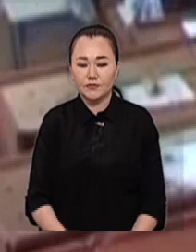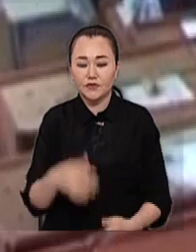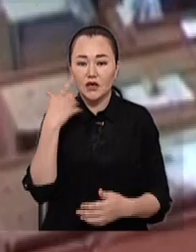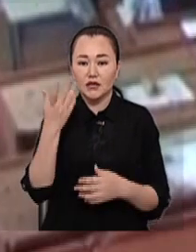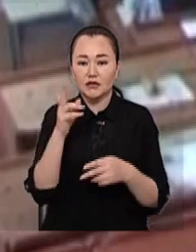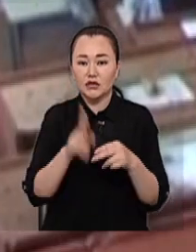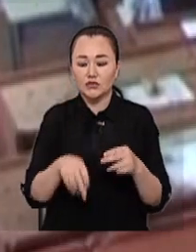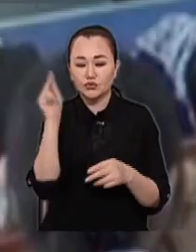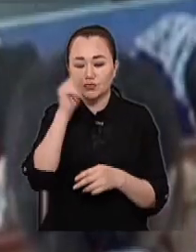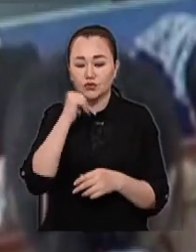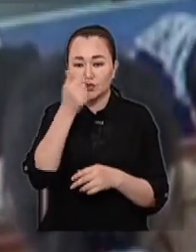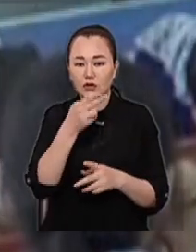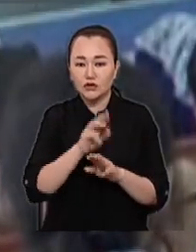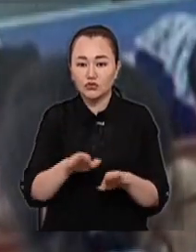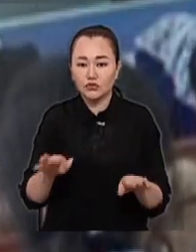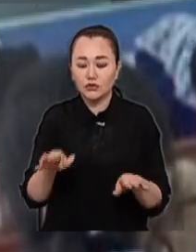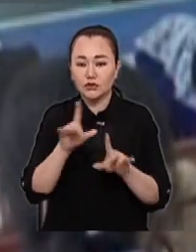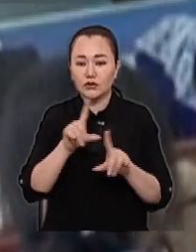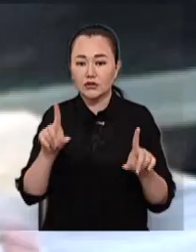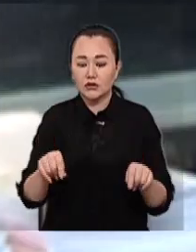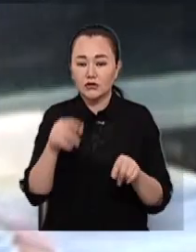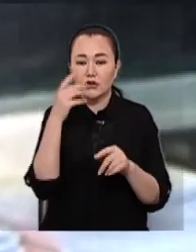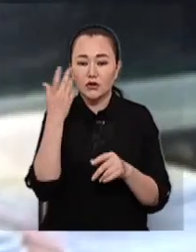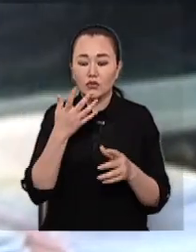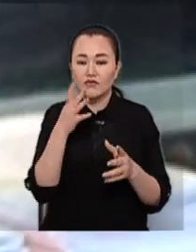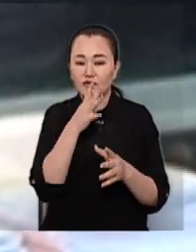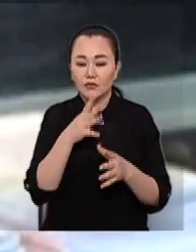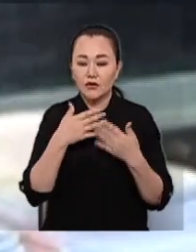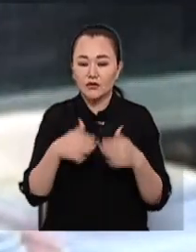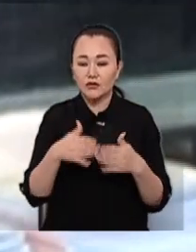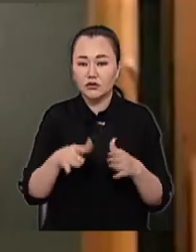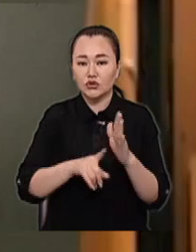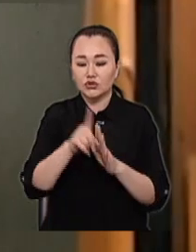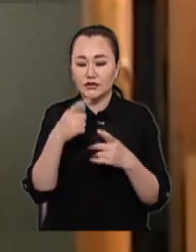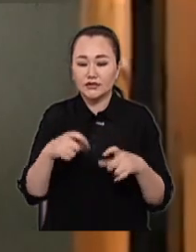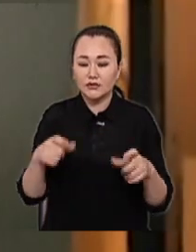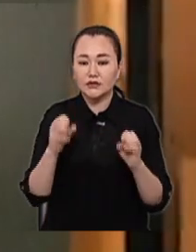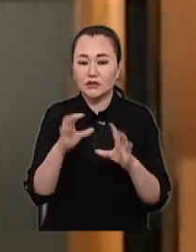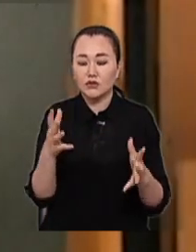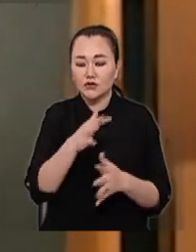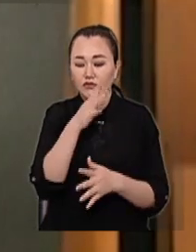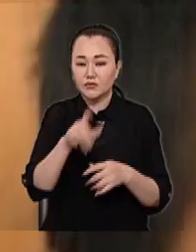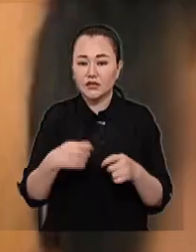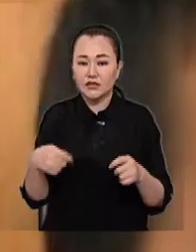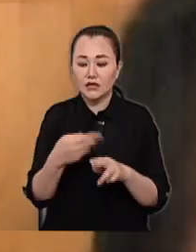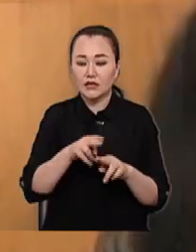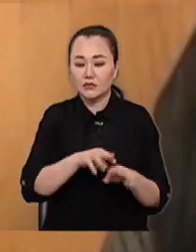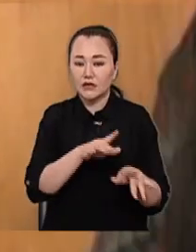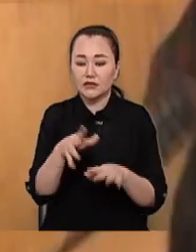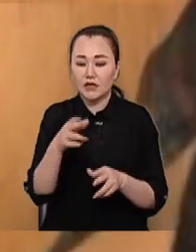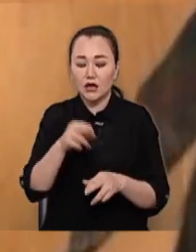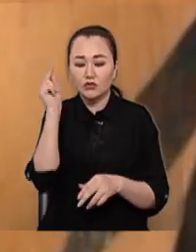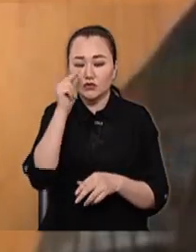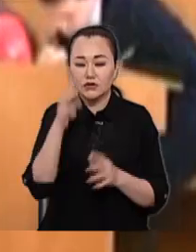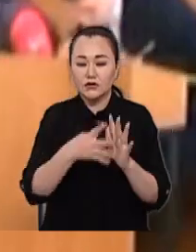Когда закончится учебный год для школьников? В какое время выпускники начнут сдавать экзамены? На какой период затянется этот процесс для